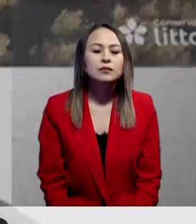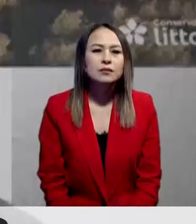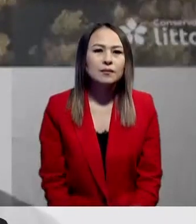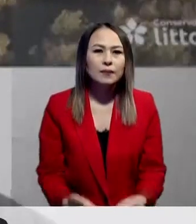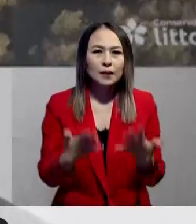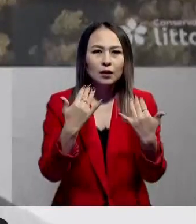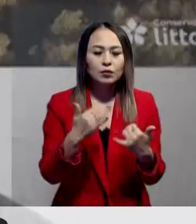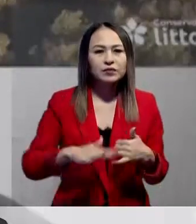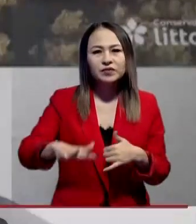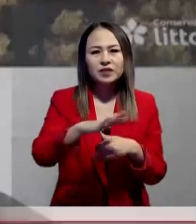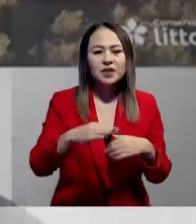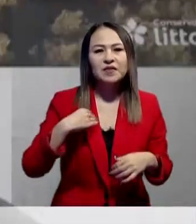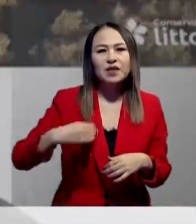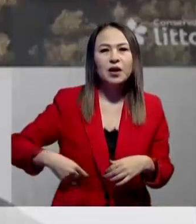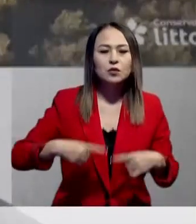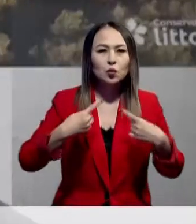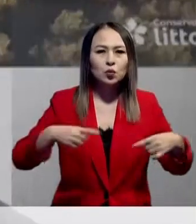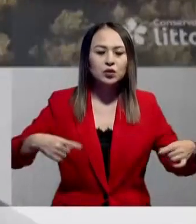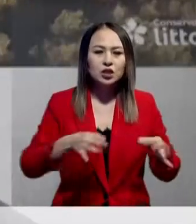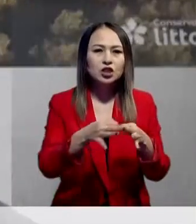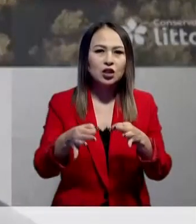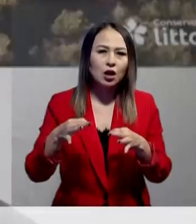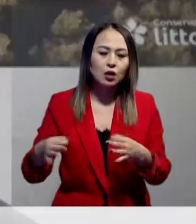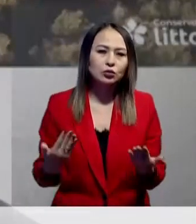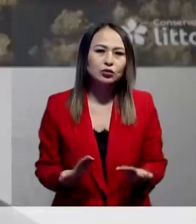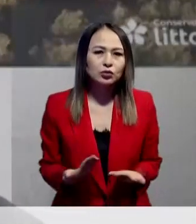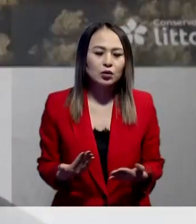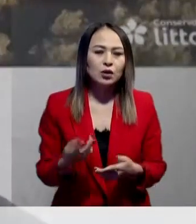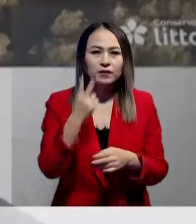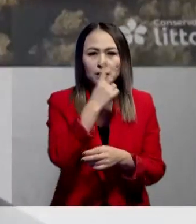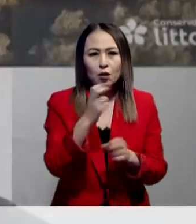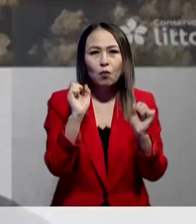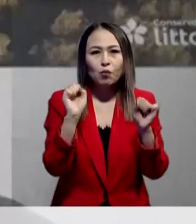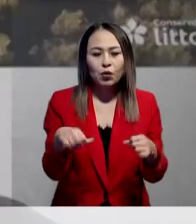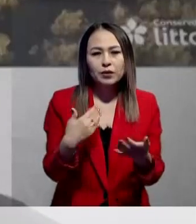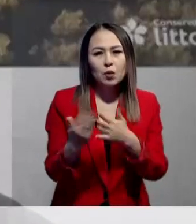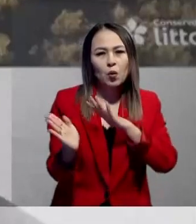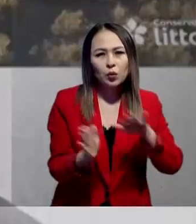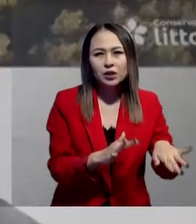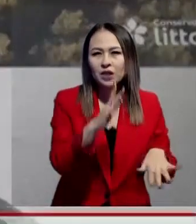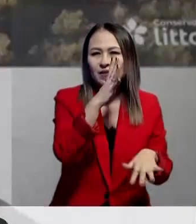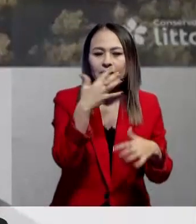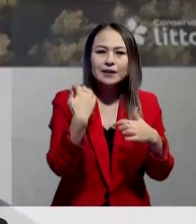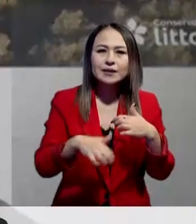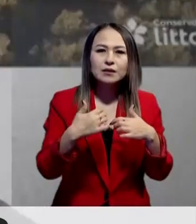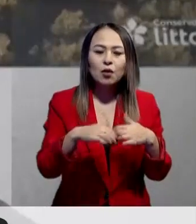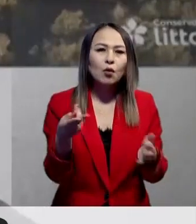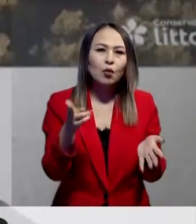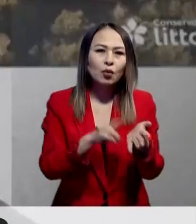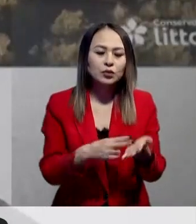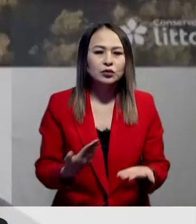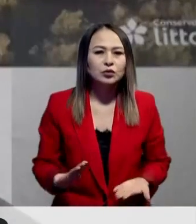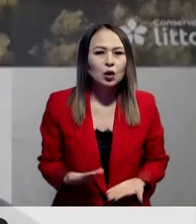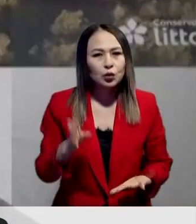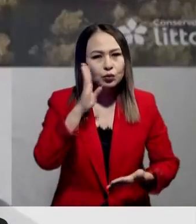Қазір бұл шаһардан Францияның өзге жағалауларындағы мекендердің жағдайын аңғаруға болады. Өткен ғасырдың ортасында көп адам қоныстанған аудан